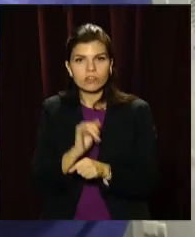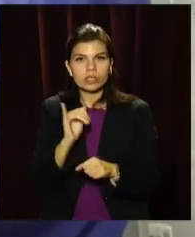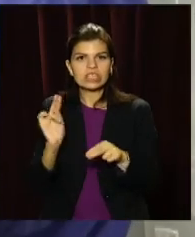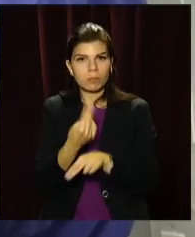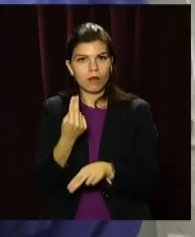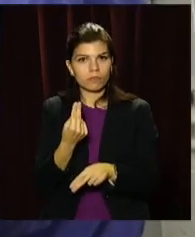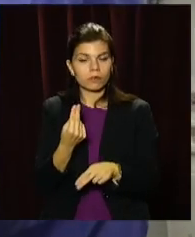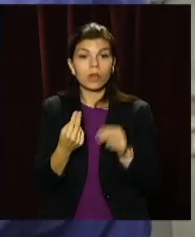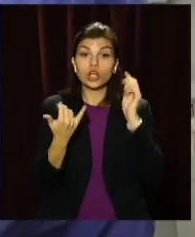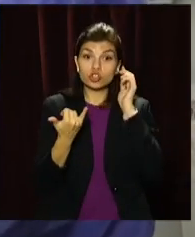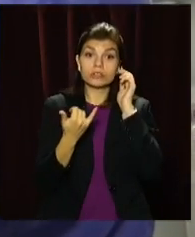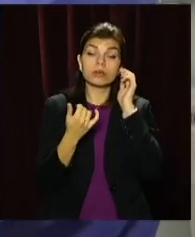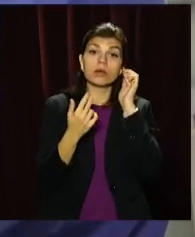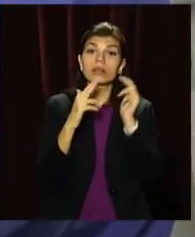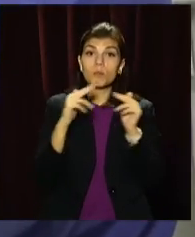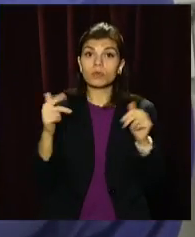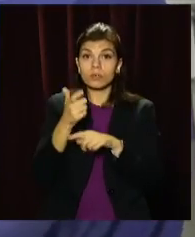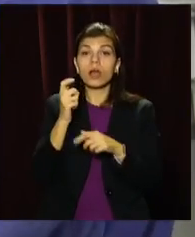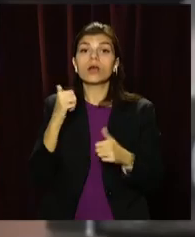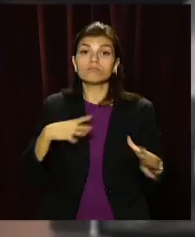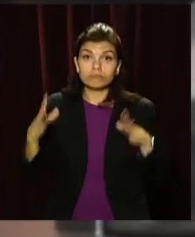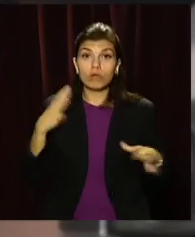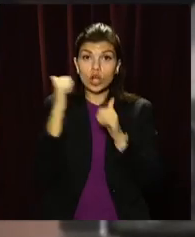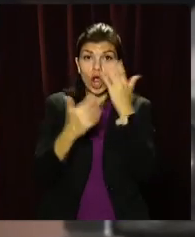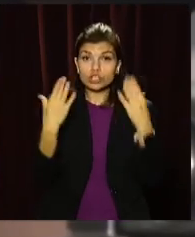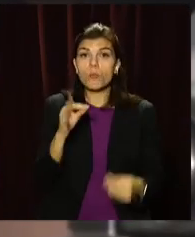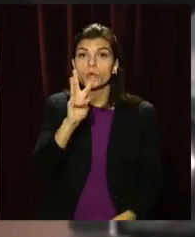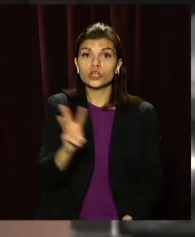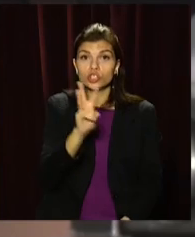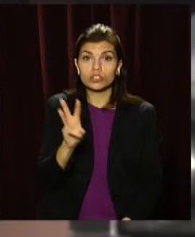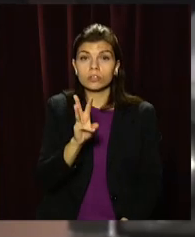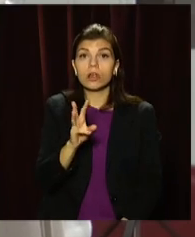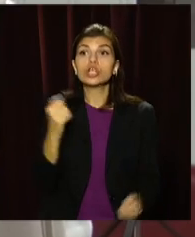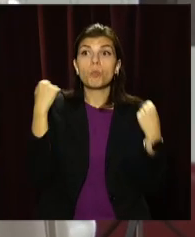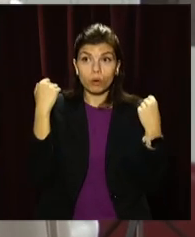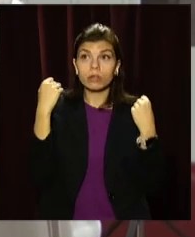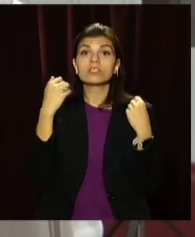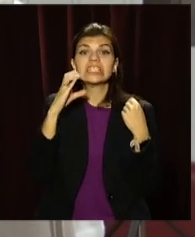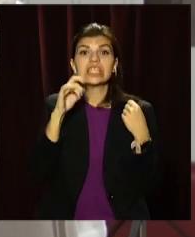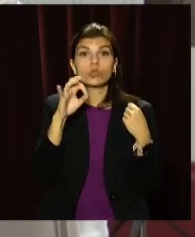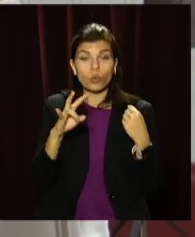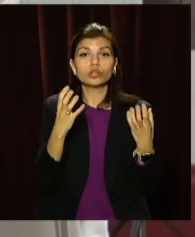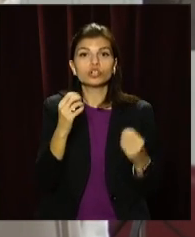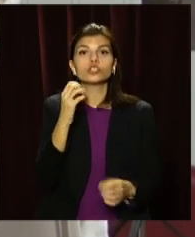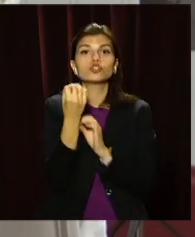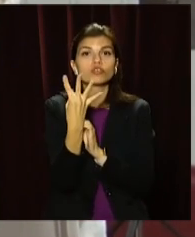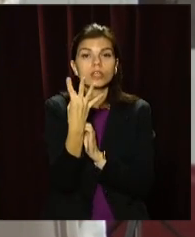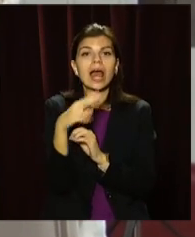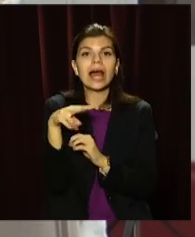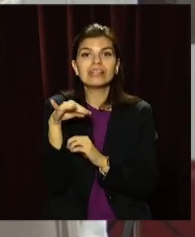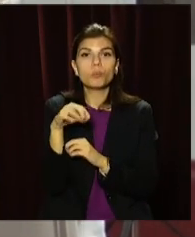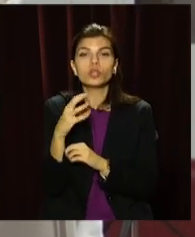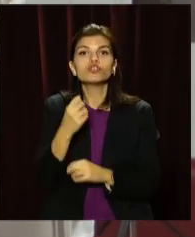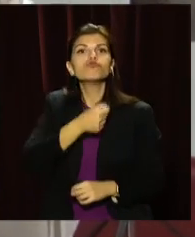Зараз дніпровські стрільці тренуються щодня по 3 години. Спортивний сезон для них ще триває. 14 листопада у Львові на них